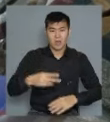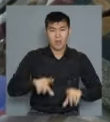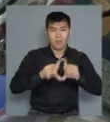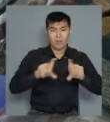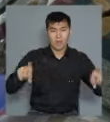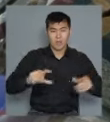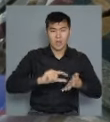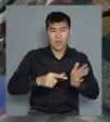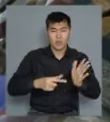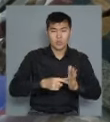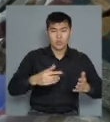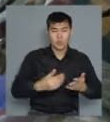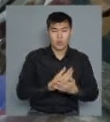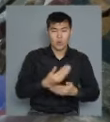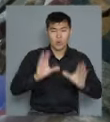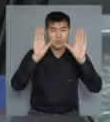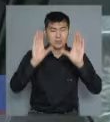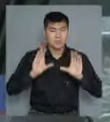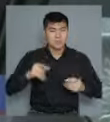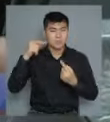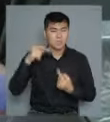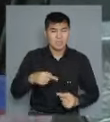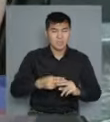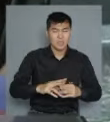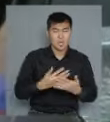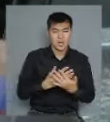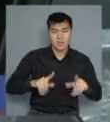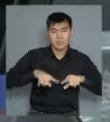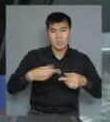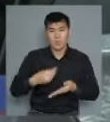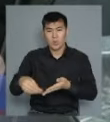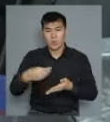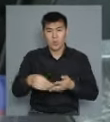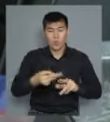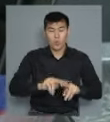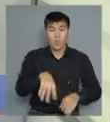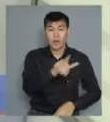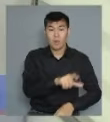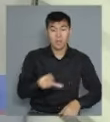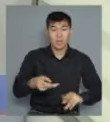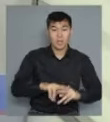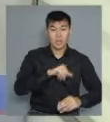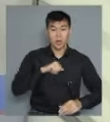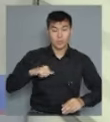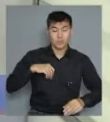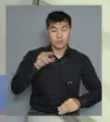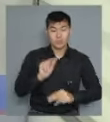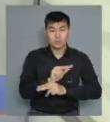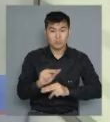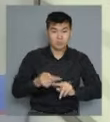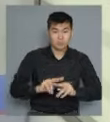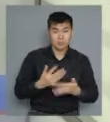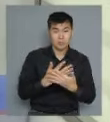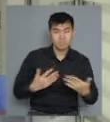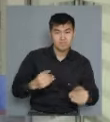орталық кабинеттері заманға сай түрлі техникалармен жабдықталған. Оқушылардың құрал жабдықтарды құрастырып, тәжірибеден өткізуіне қолайлы